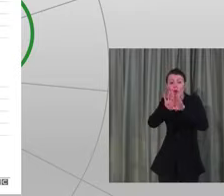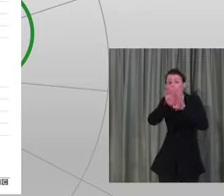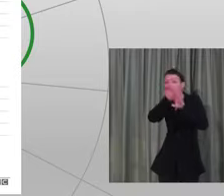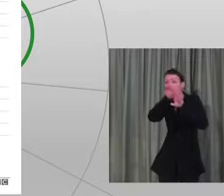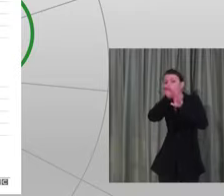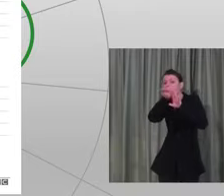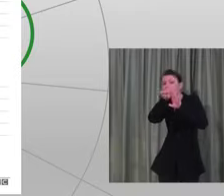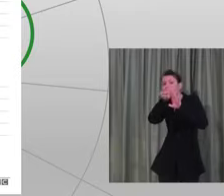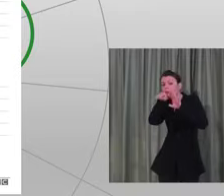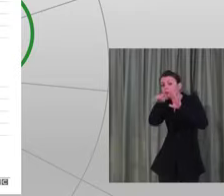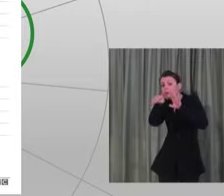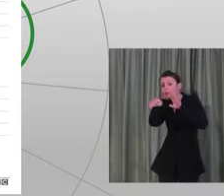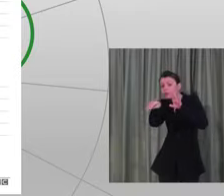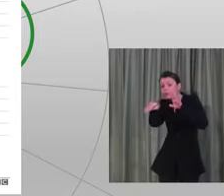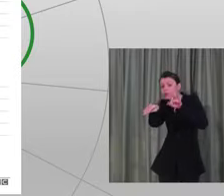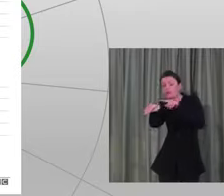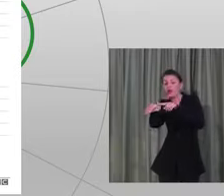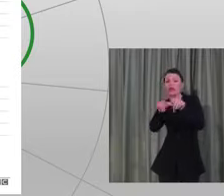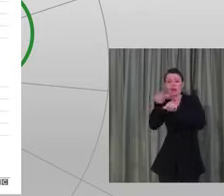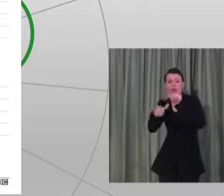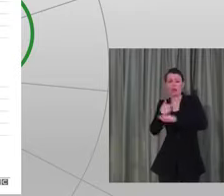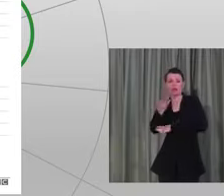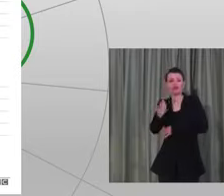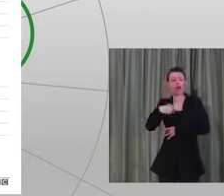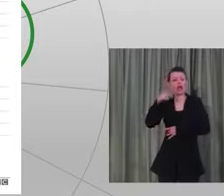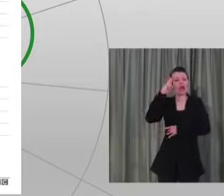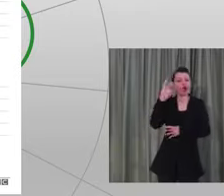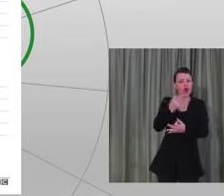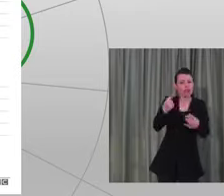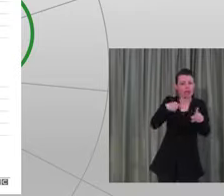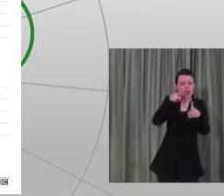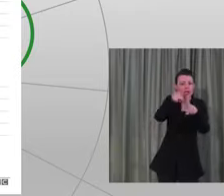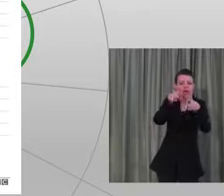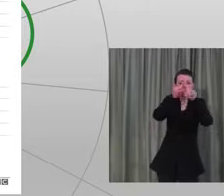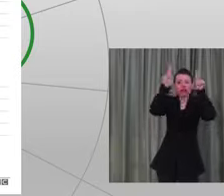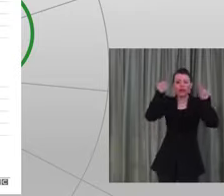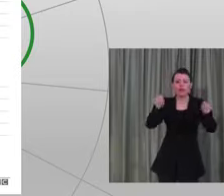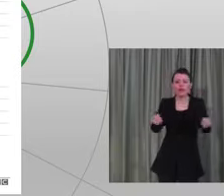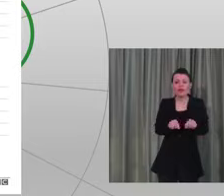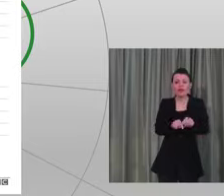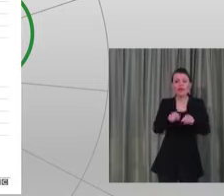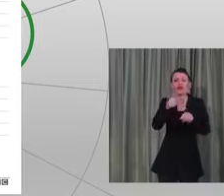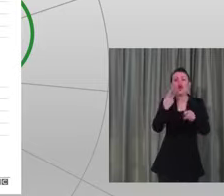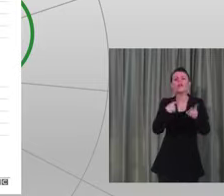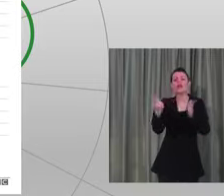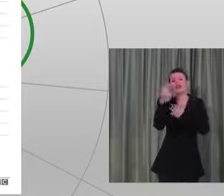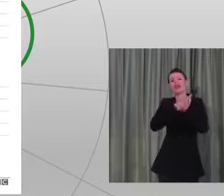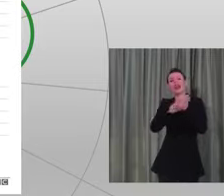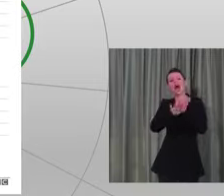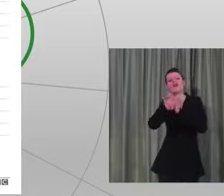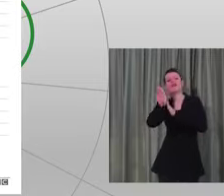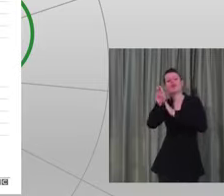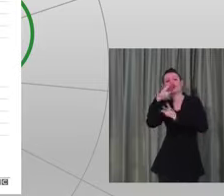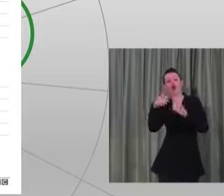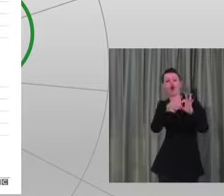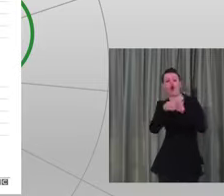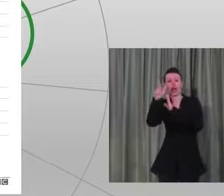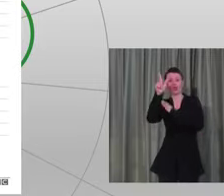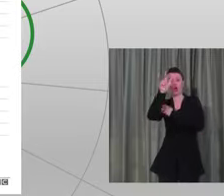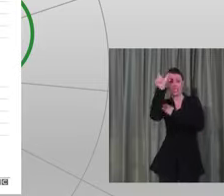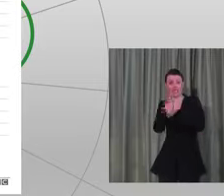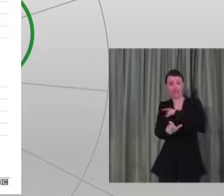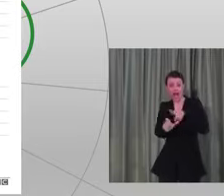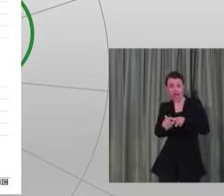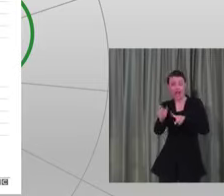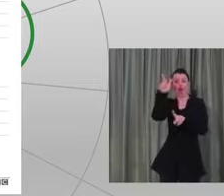regione lombardia ecco ricordiamo che nel grafico italia la lombardia vale il 50 più al 50 per cento non è più su un fenomeno solo